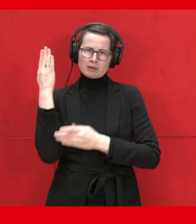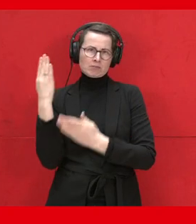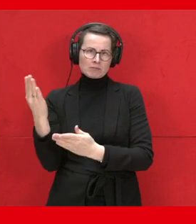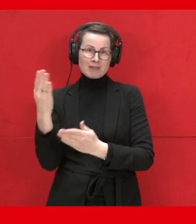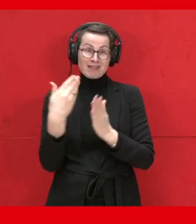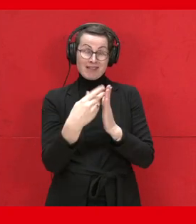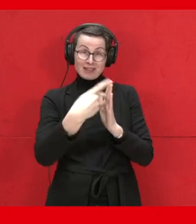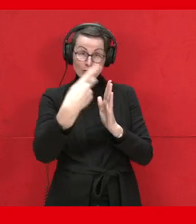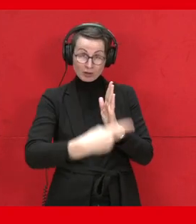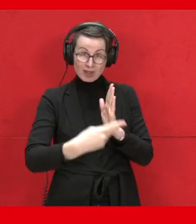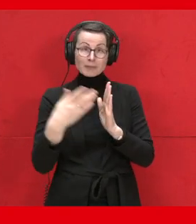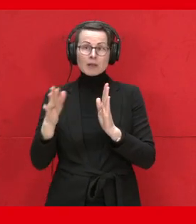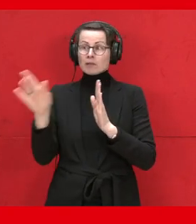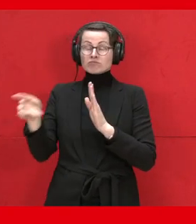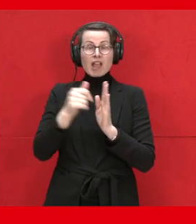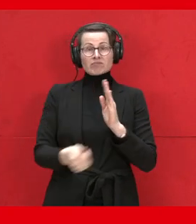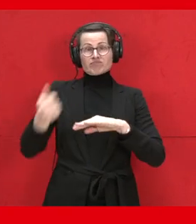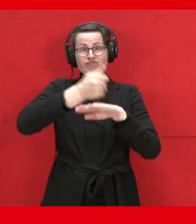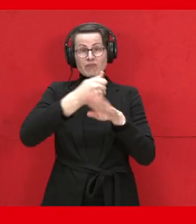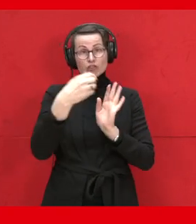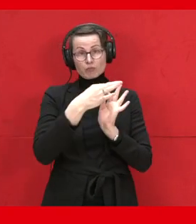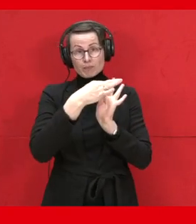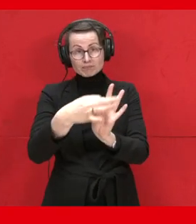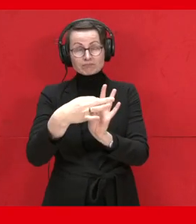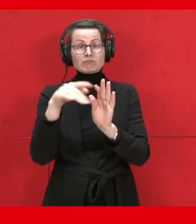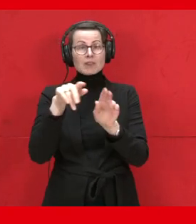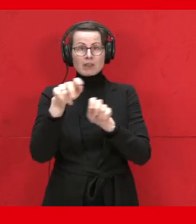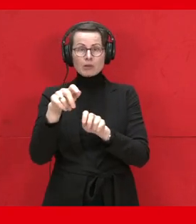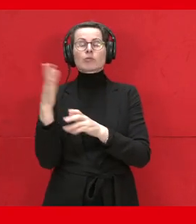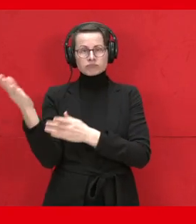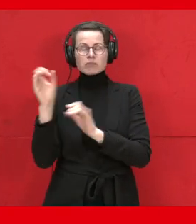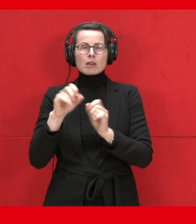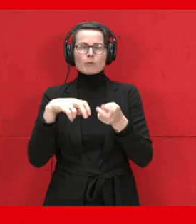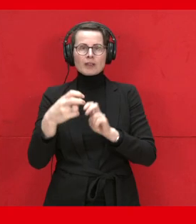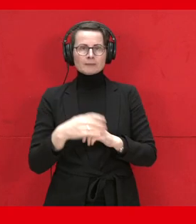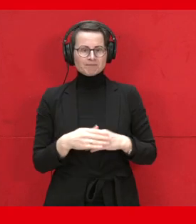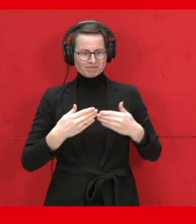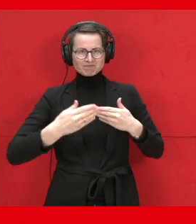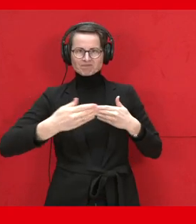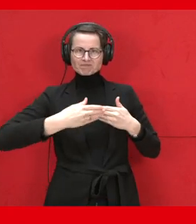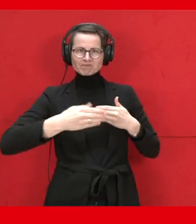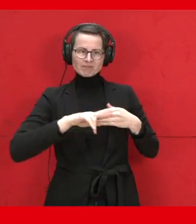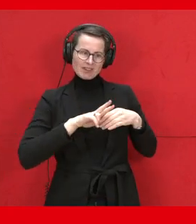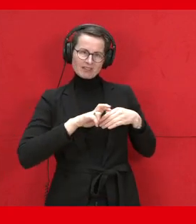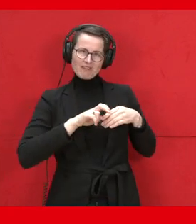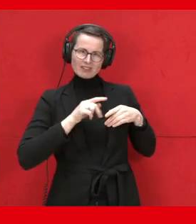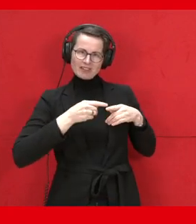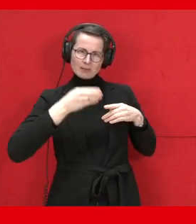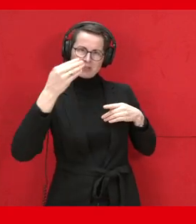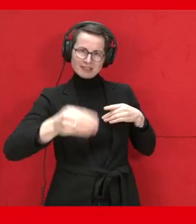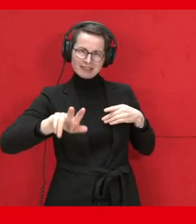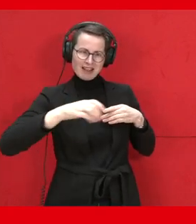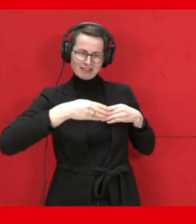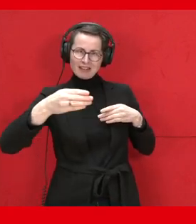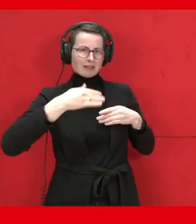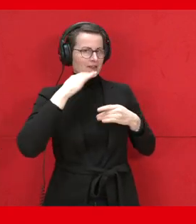einer progressiven Regierung umzusetzen. In den 20er Jahren dieses Jahrhunderts stehen große Veränderungen an. Wir können und wollen,